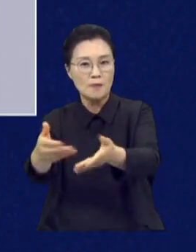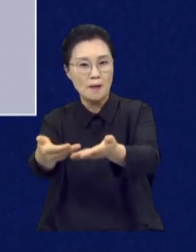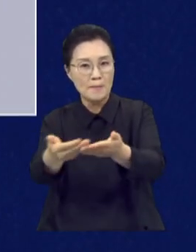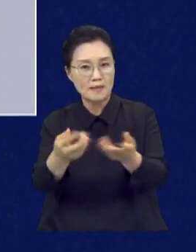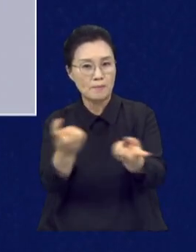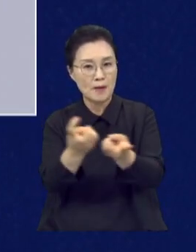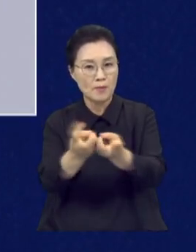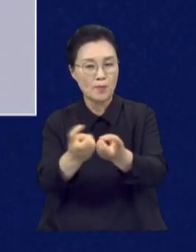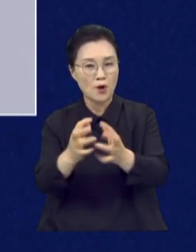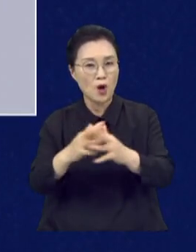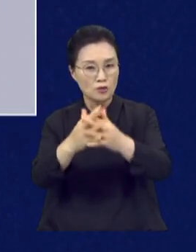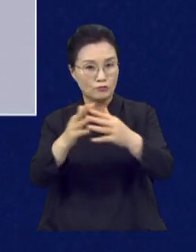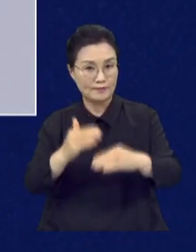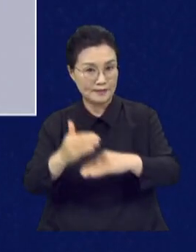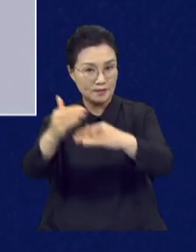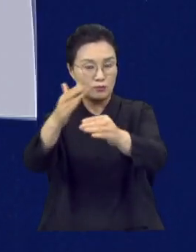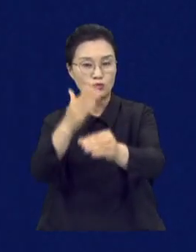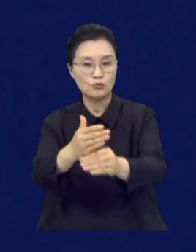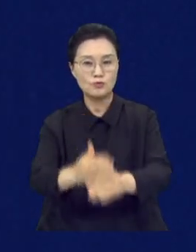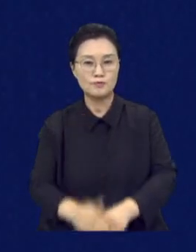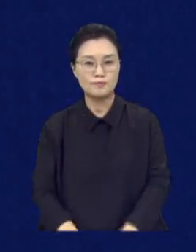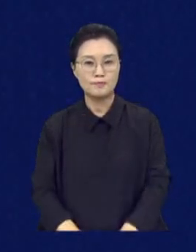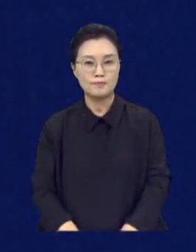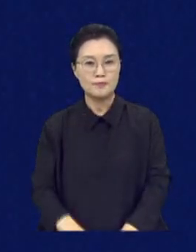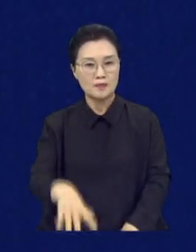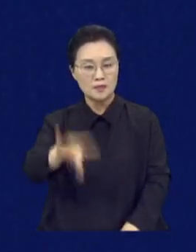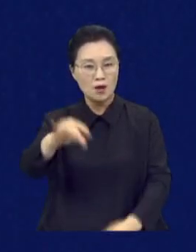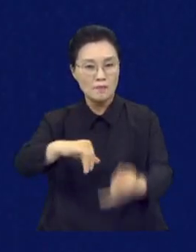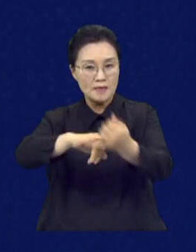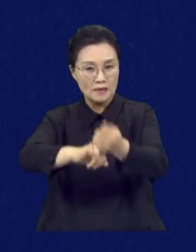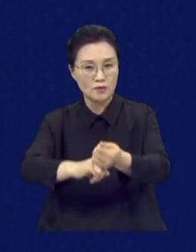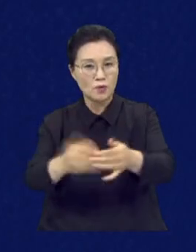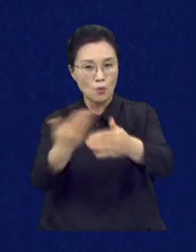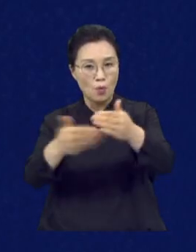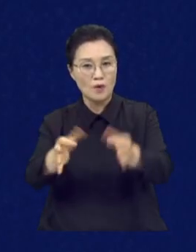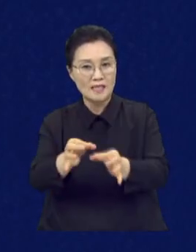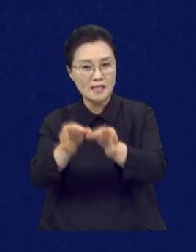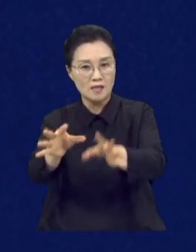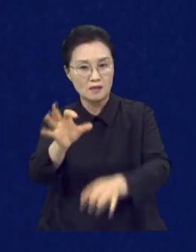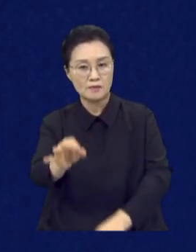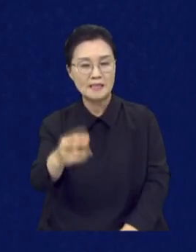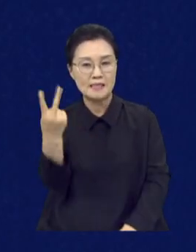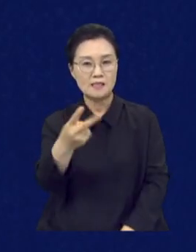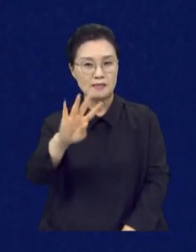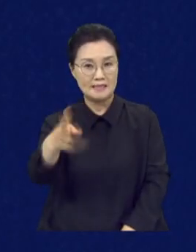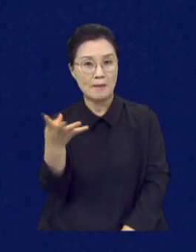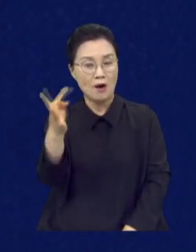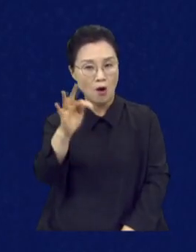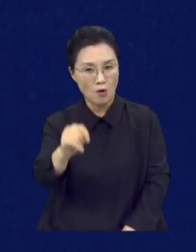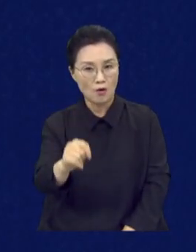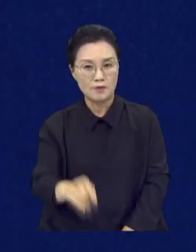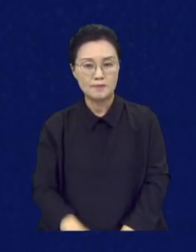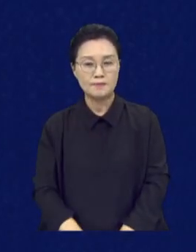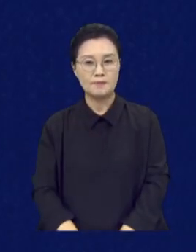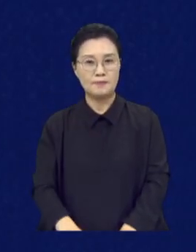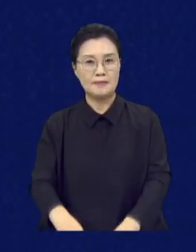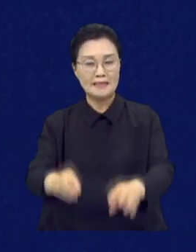받는 방식으로 개발이 진행 중입니다 당초 알려진 공공기여금은 2,400억원